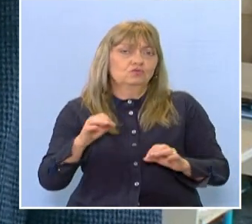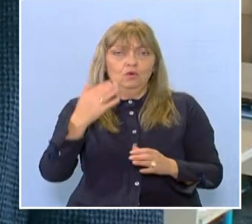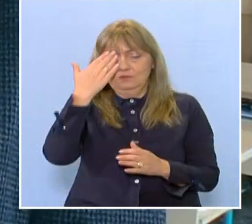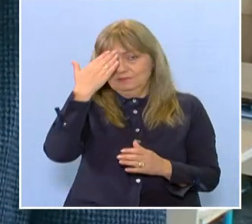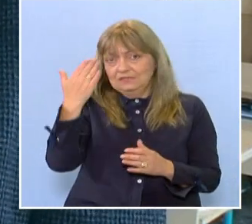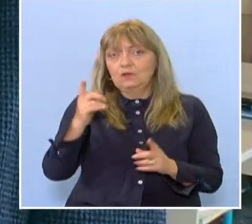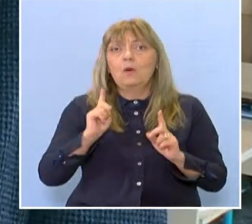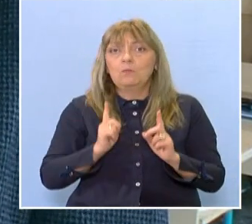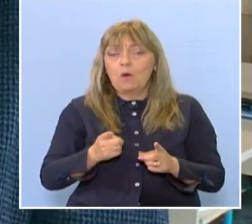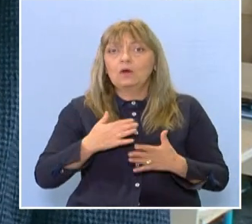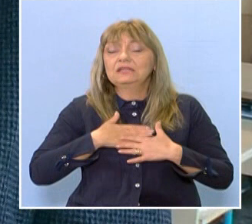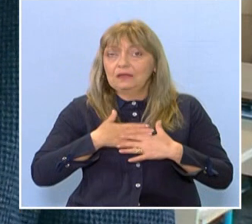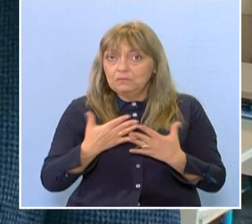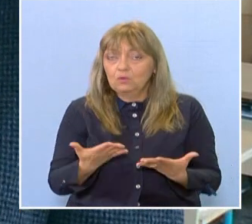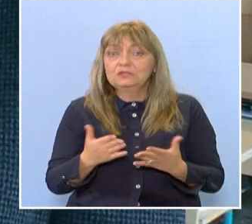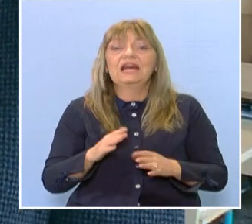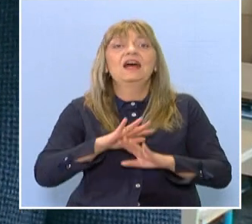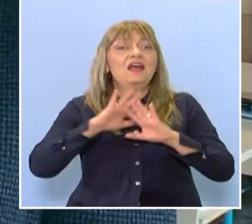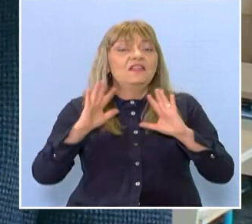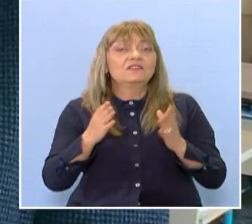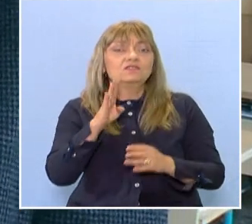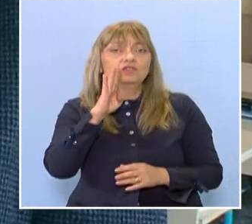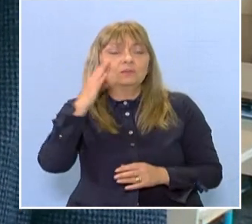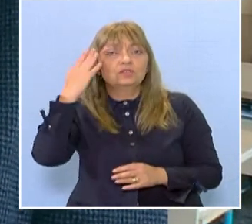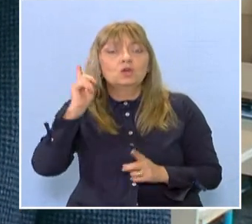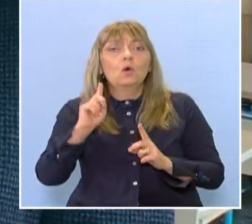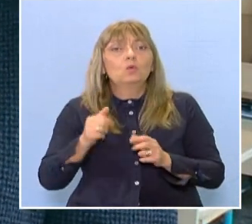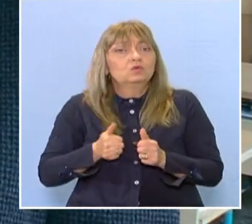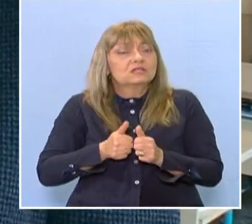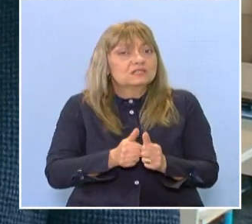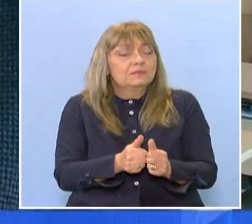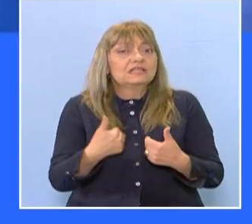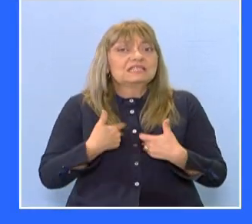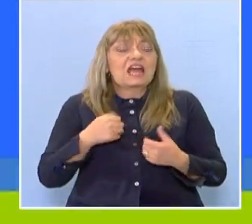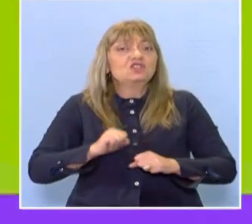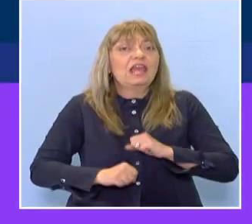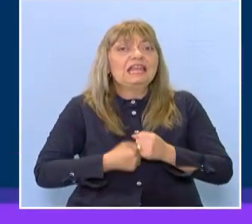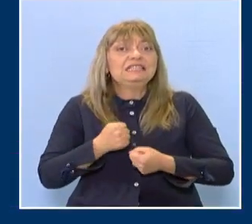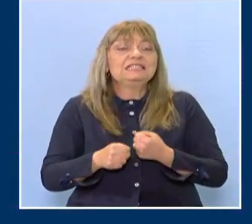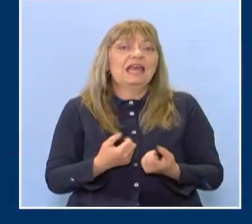благодаря на всички наши родители, които са съпричастни с нашите инициативи.